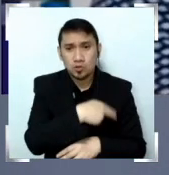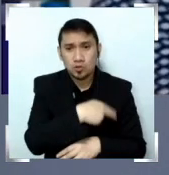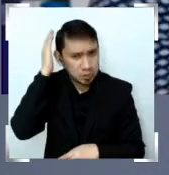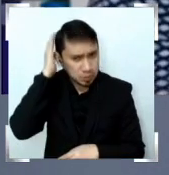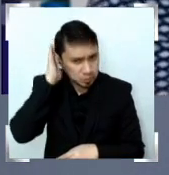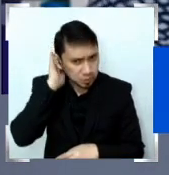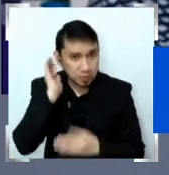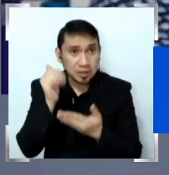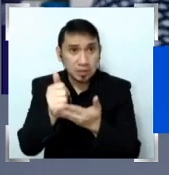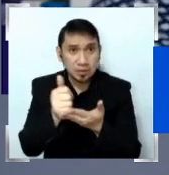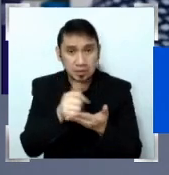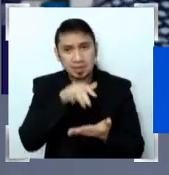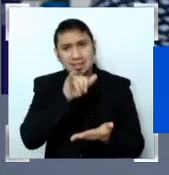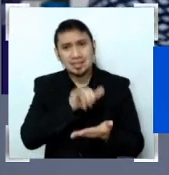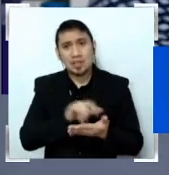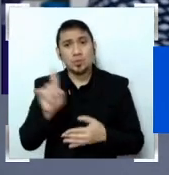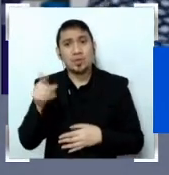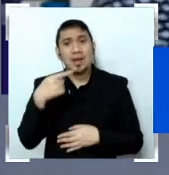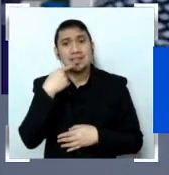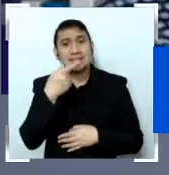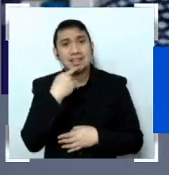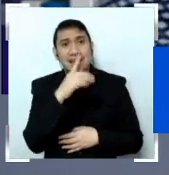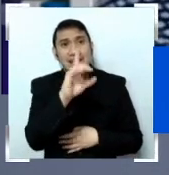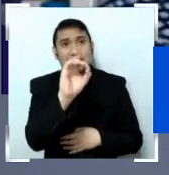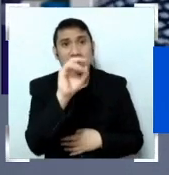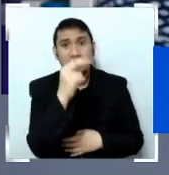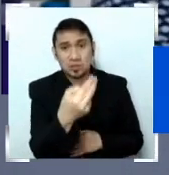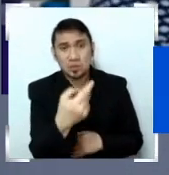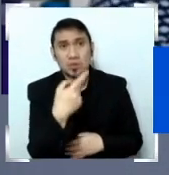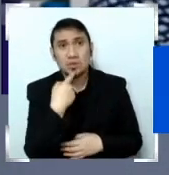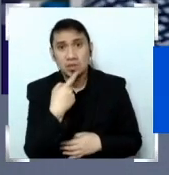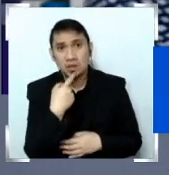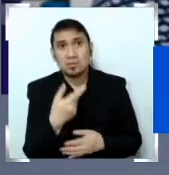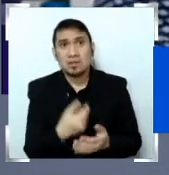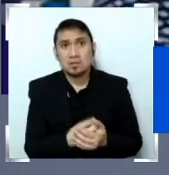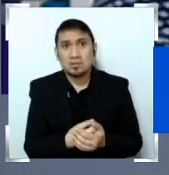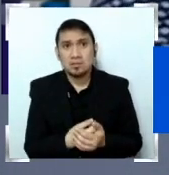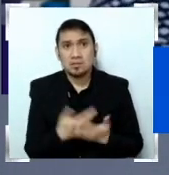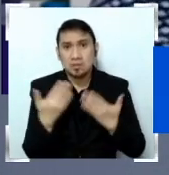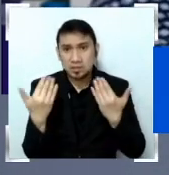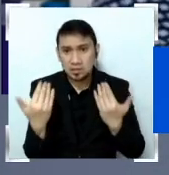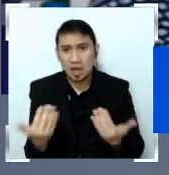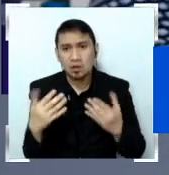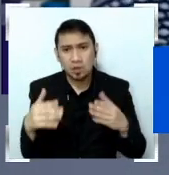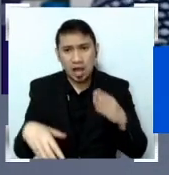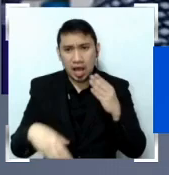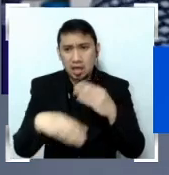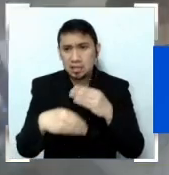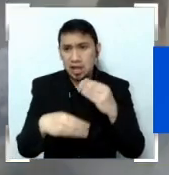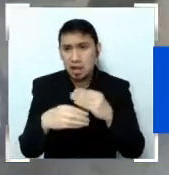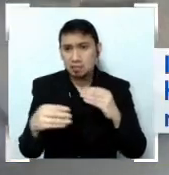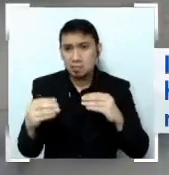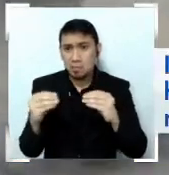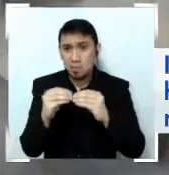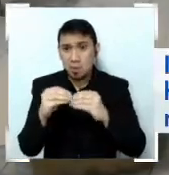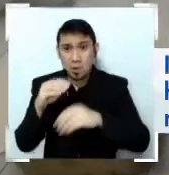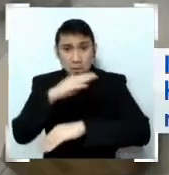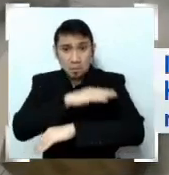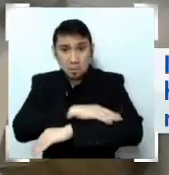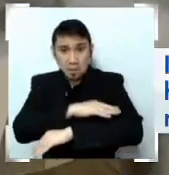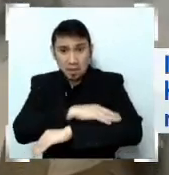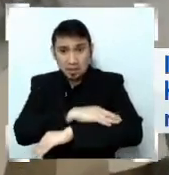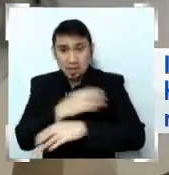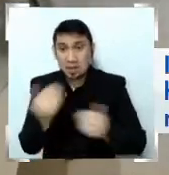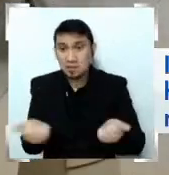of Health. Sasabihin nila, expand your bed allocation. However, where are we going to get